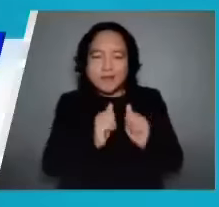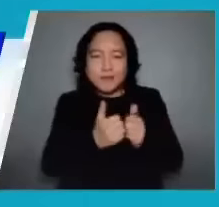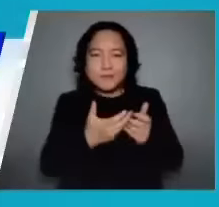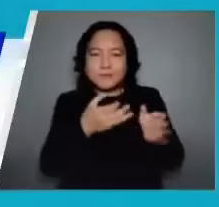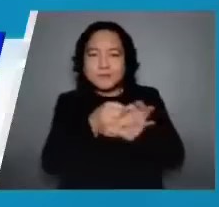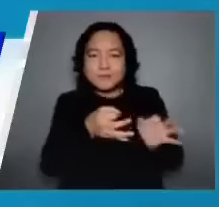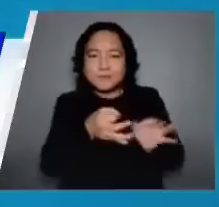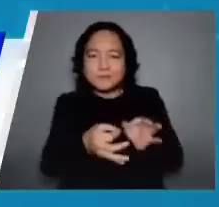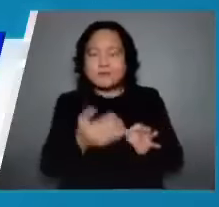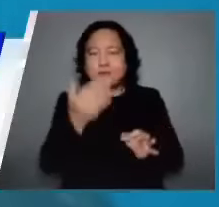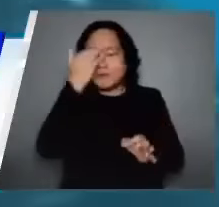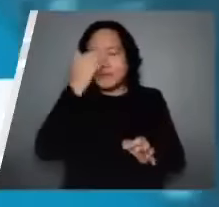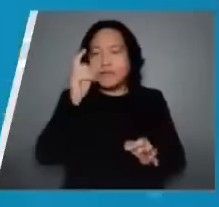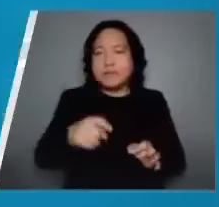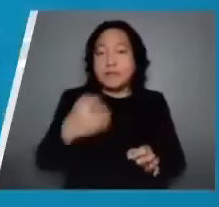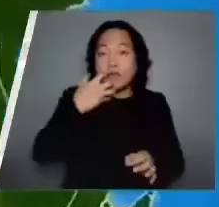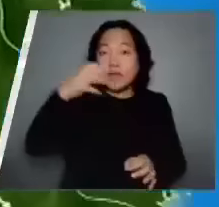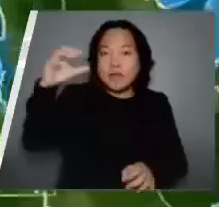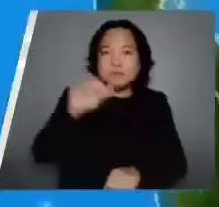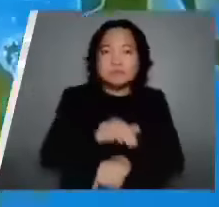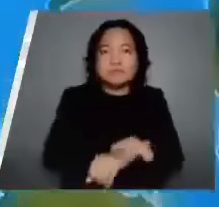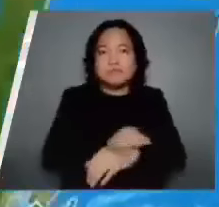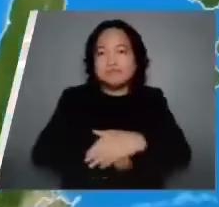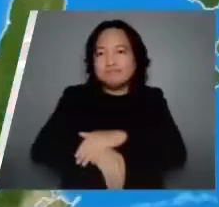na maaari raw makaapekto sa mga whale shark.